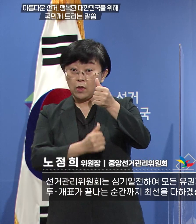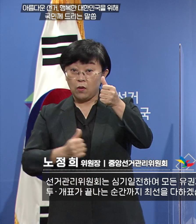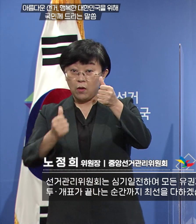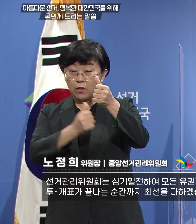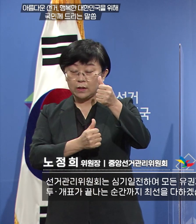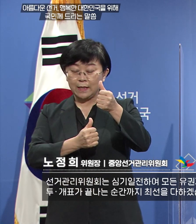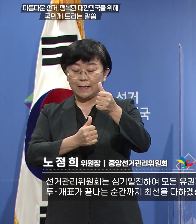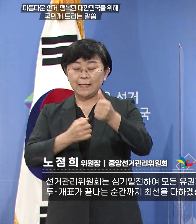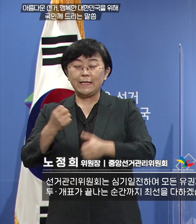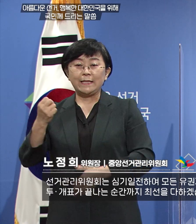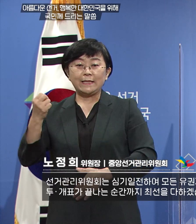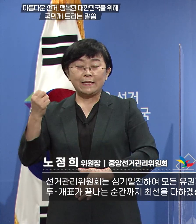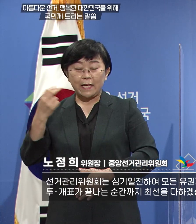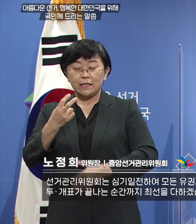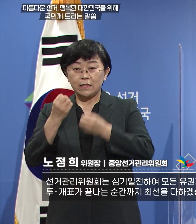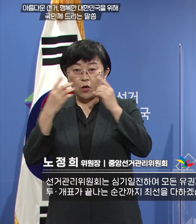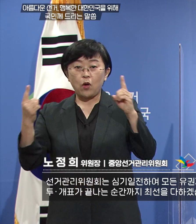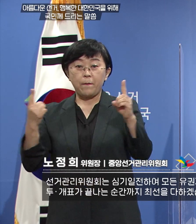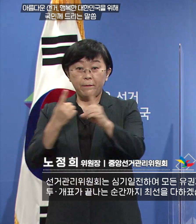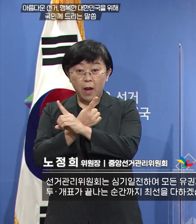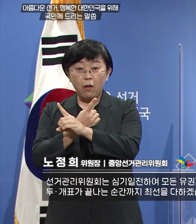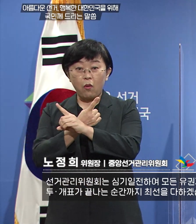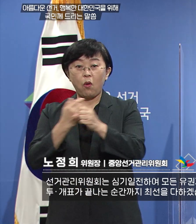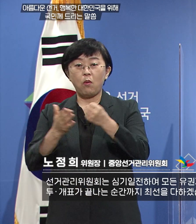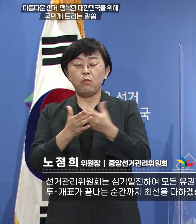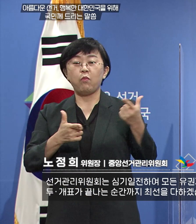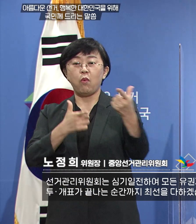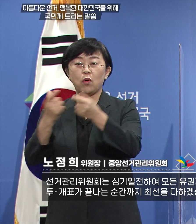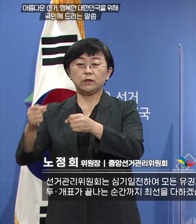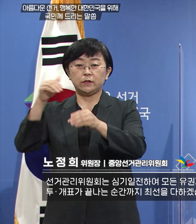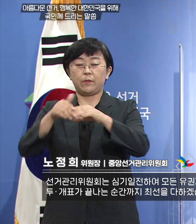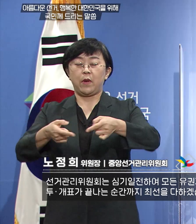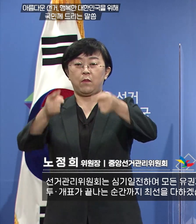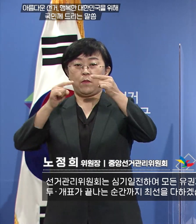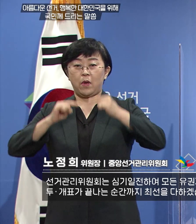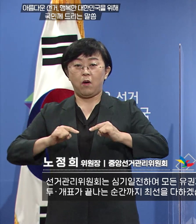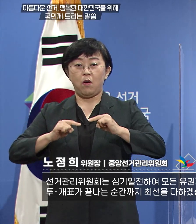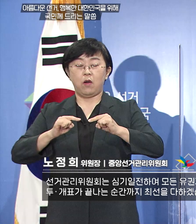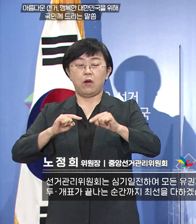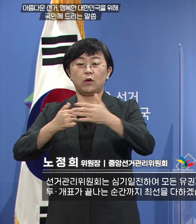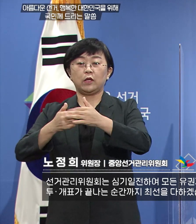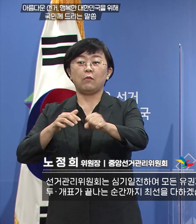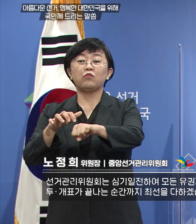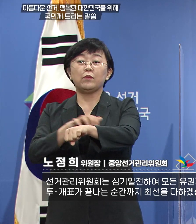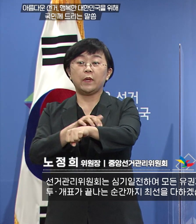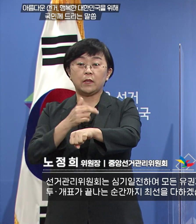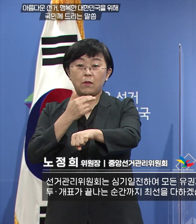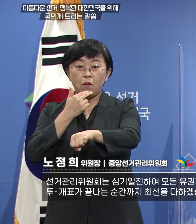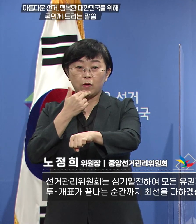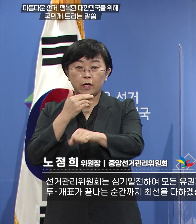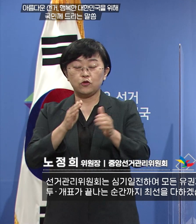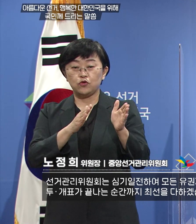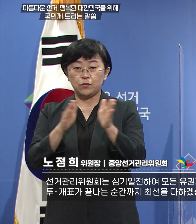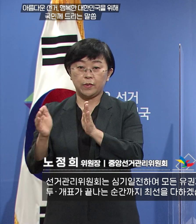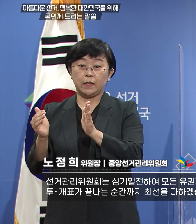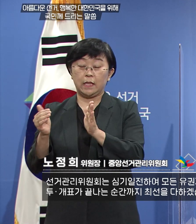선거관리위원회는 심기 일전하여 모든 유권자가 참정권 행사에 불편함이 없도록